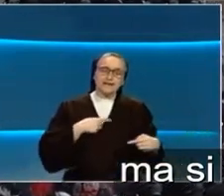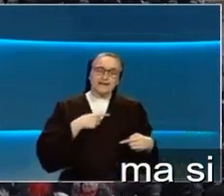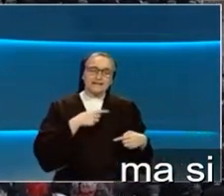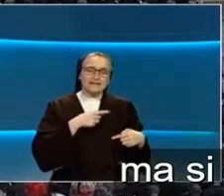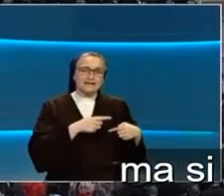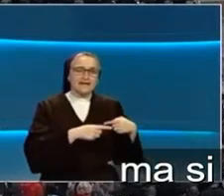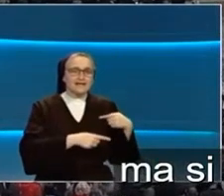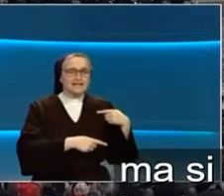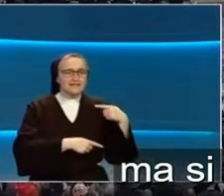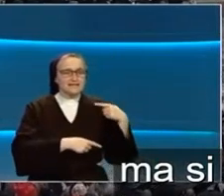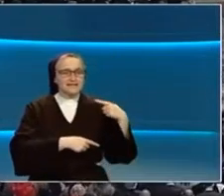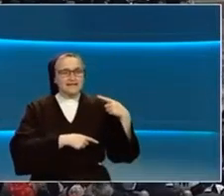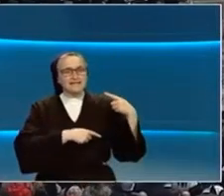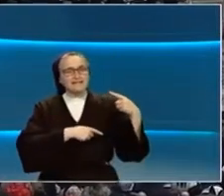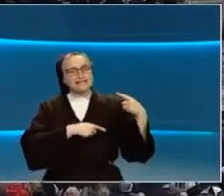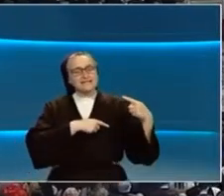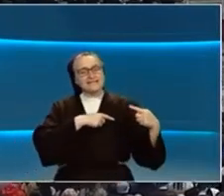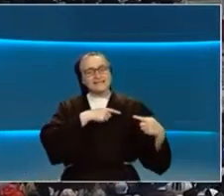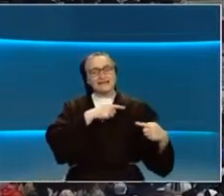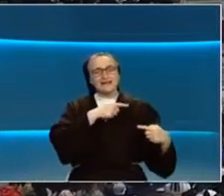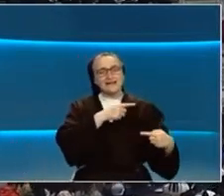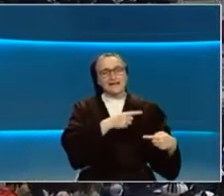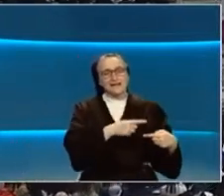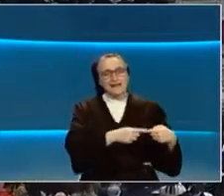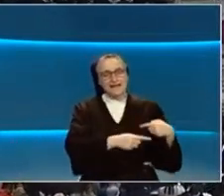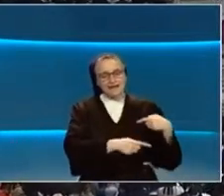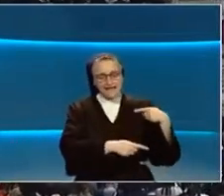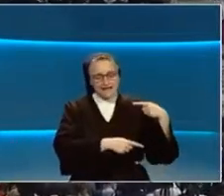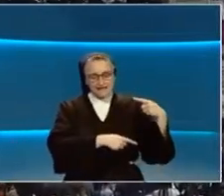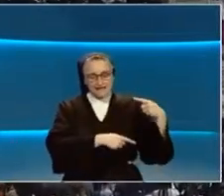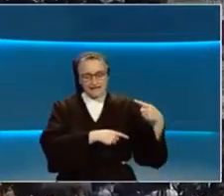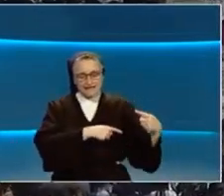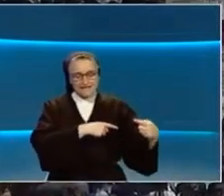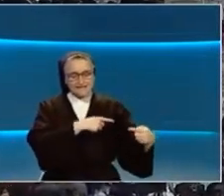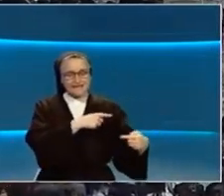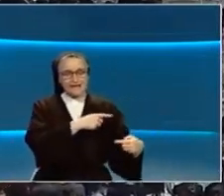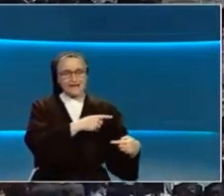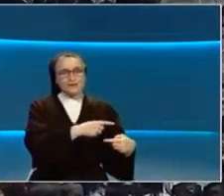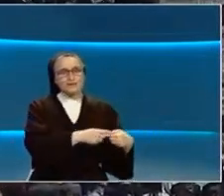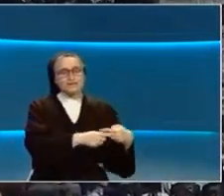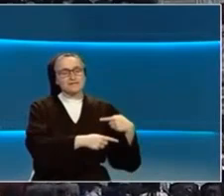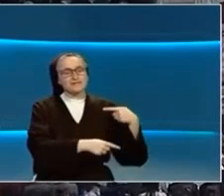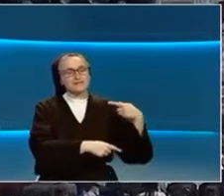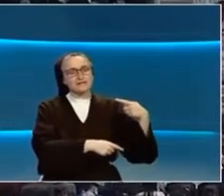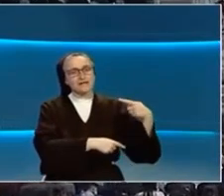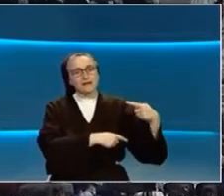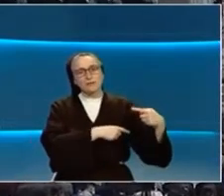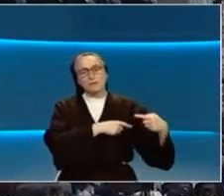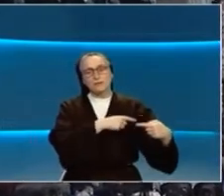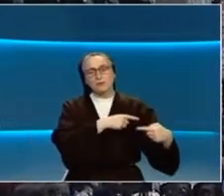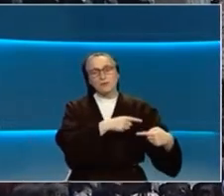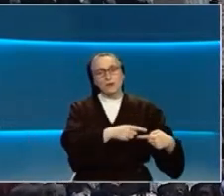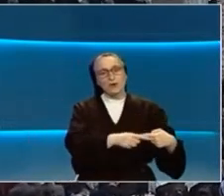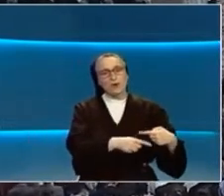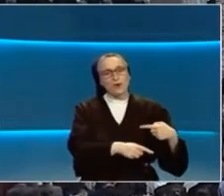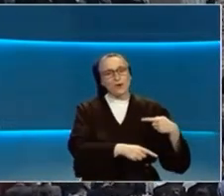illuxit, et tecum vivit et regnat in saecula